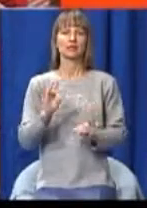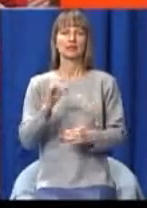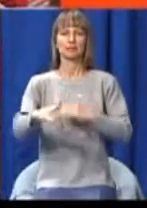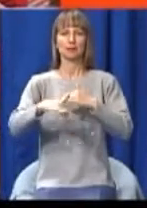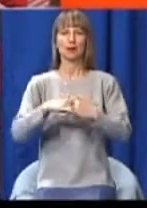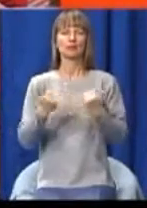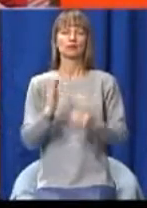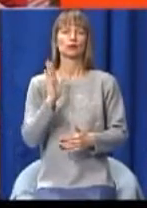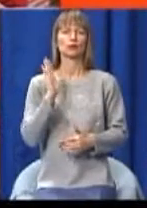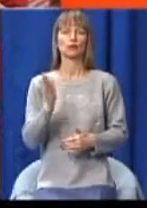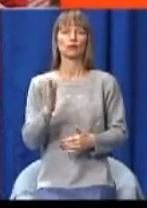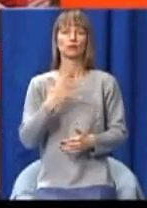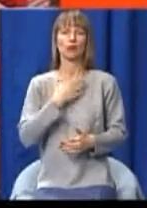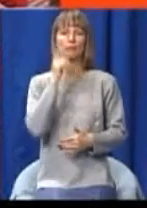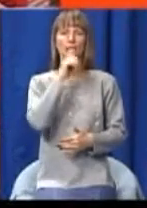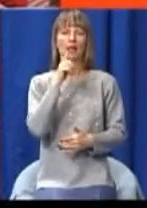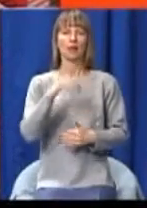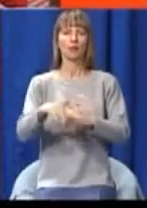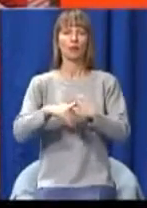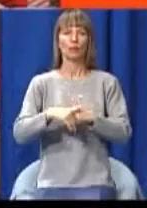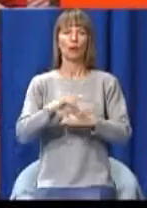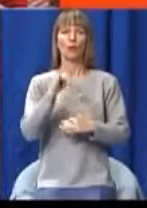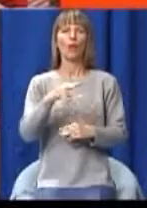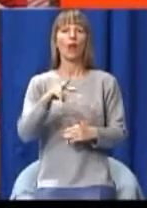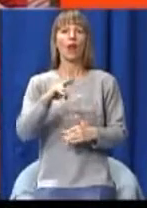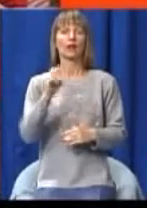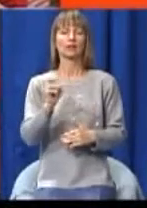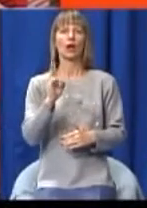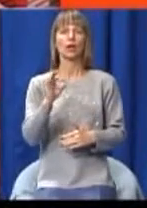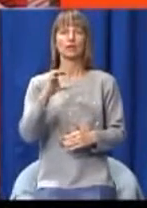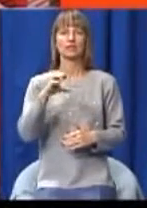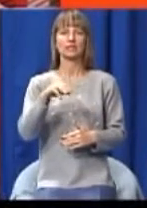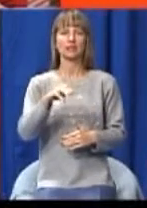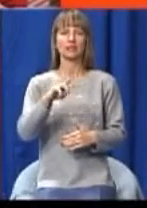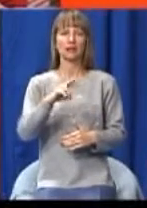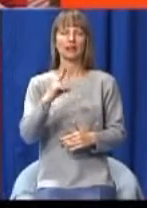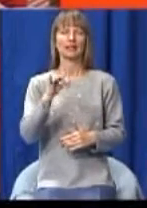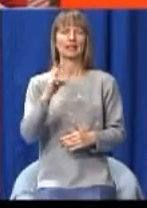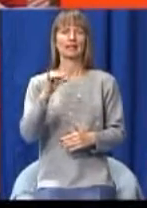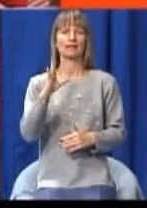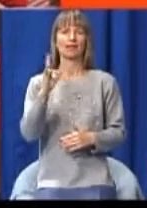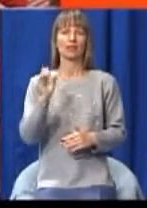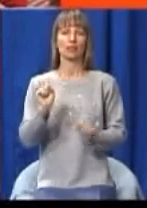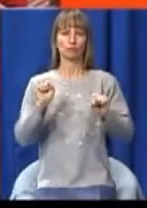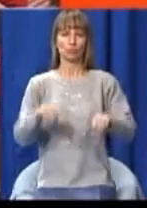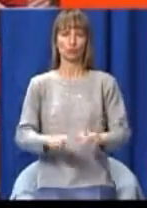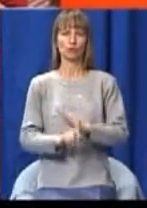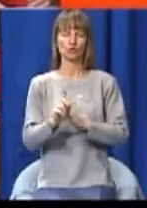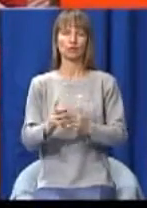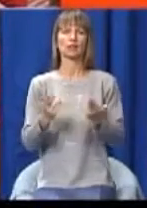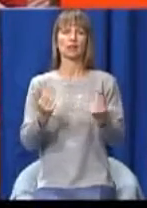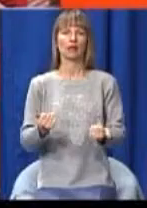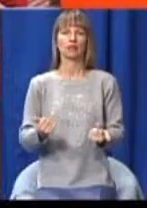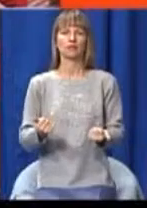мені сьогодні буде моя маленька асистентка Уляна Костянтинівна. Уляна Костянтинівна, можемо починати? Так.